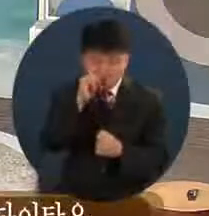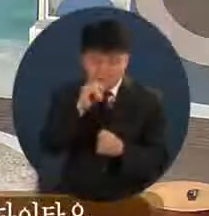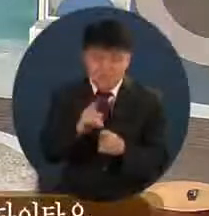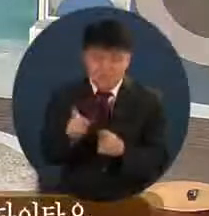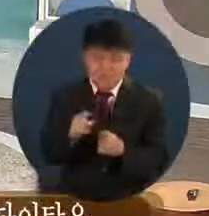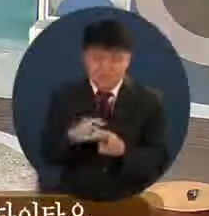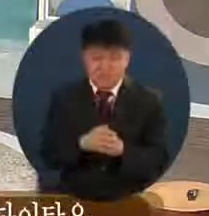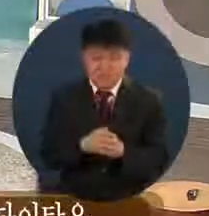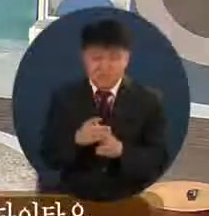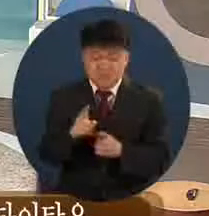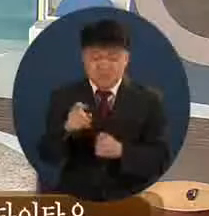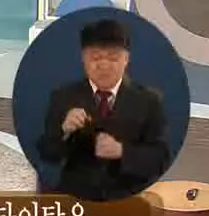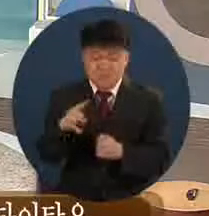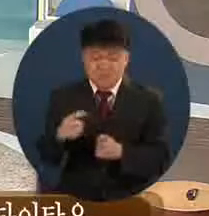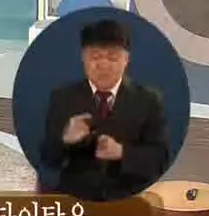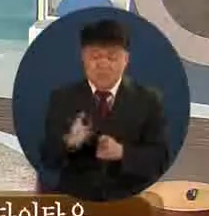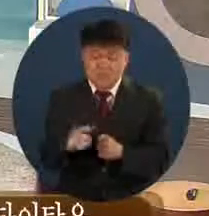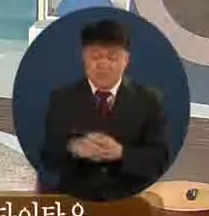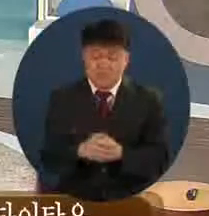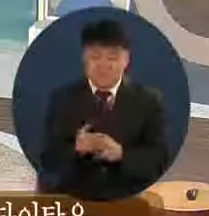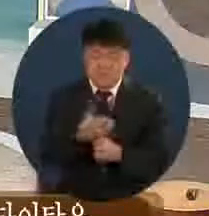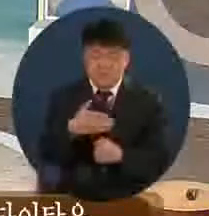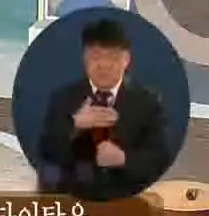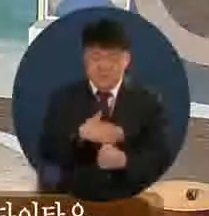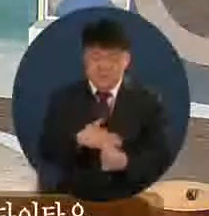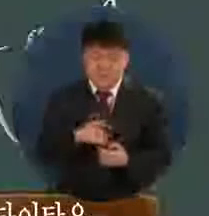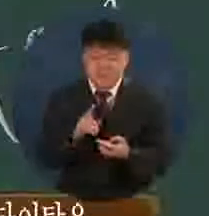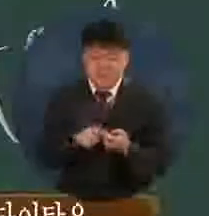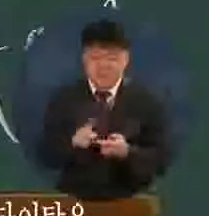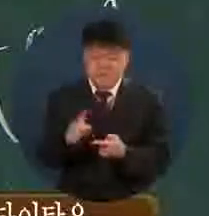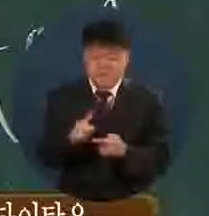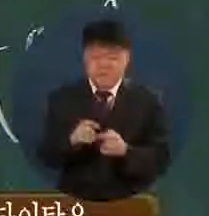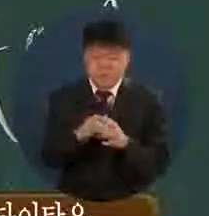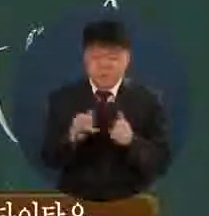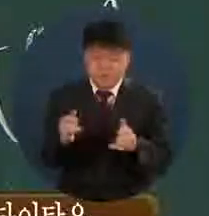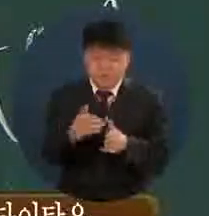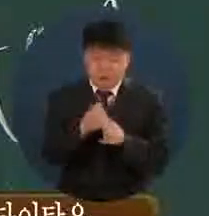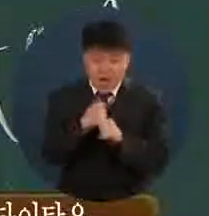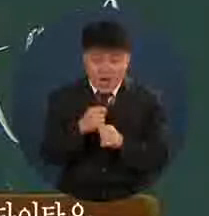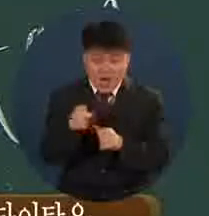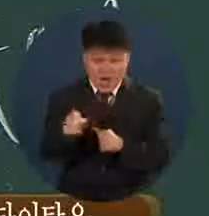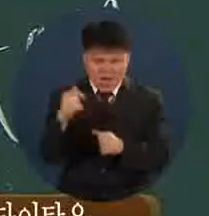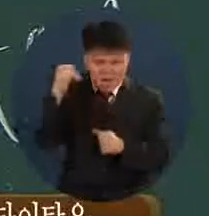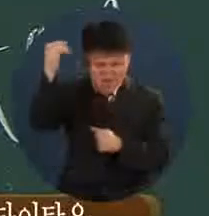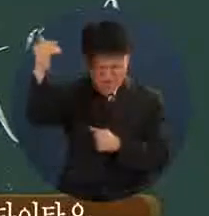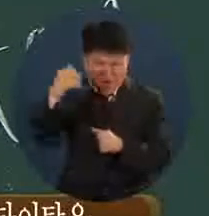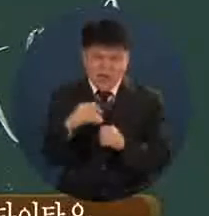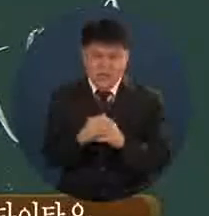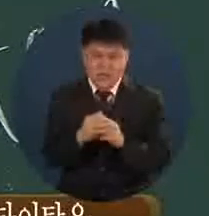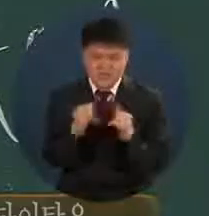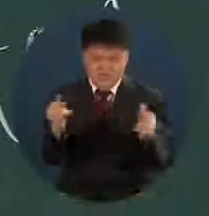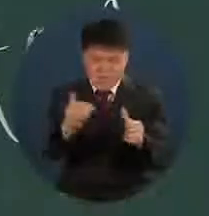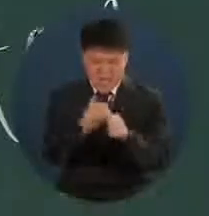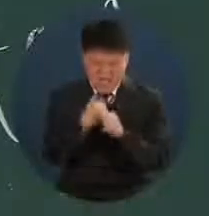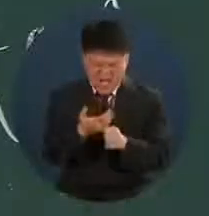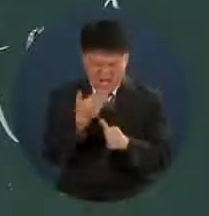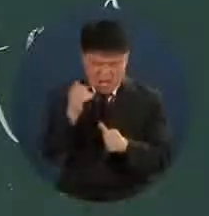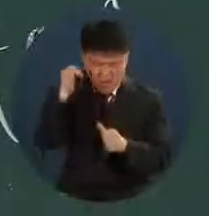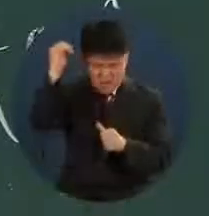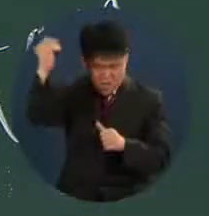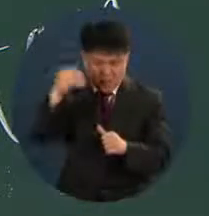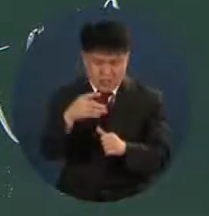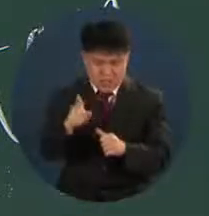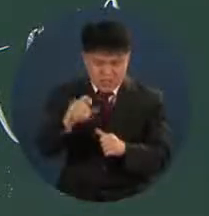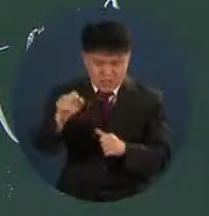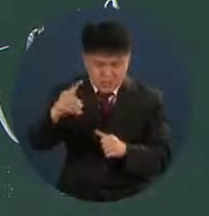그 타이탄은 여러분 아시겠지만 사람을 잡아먹는 거인입니다. 예. 이 동네는 아주 저 살벌한 동네인